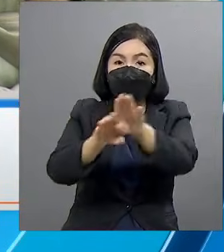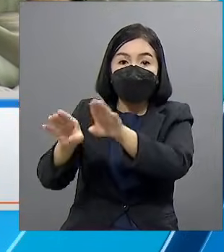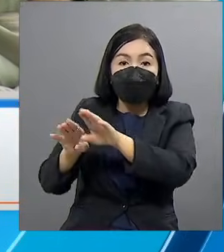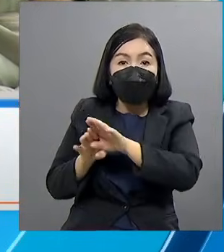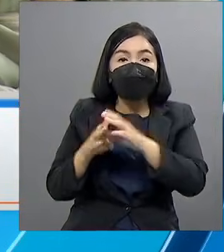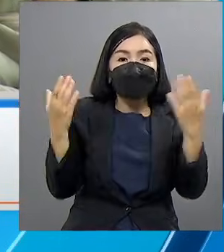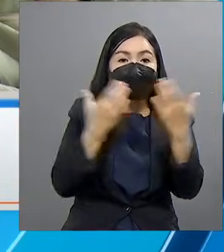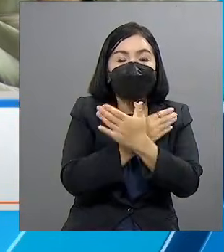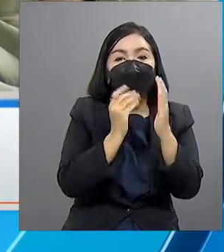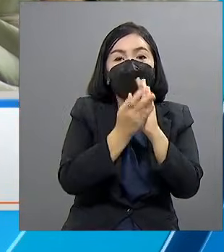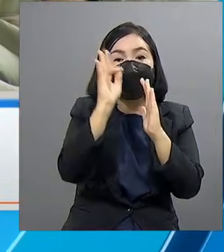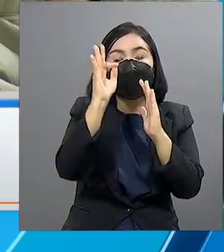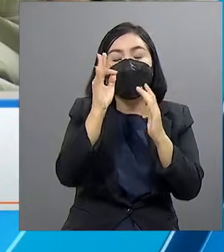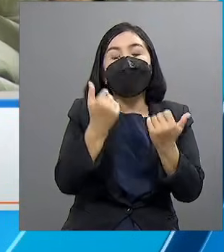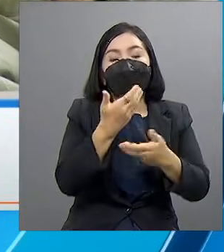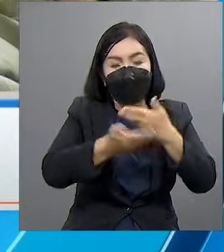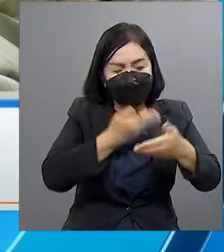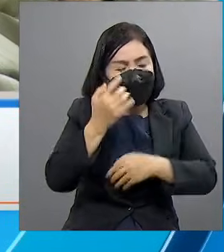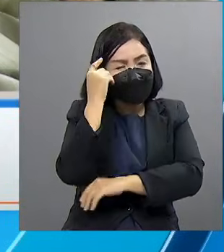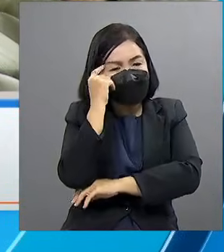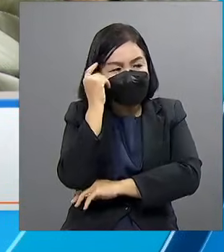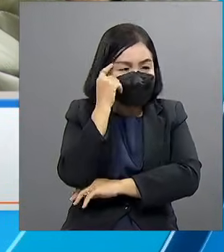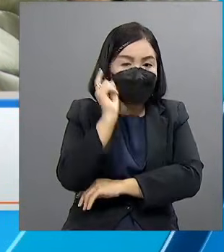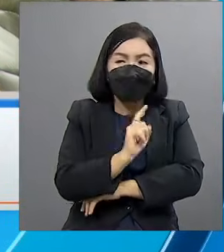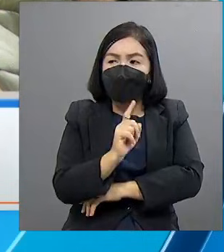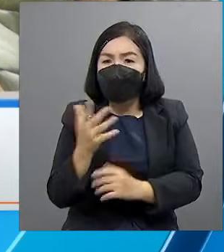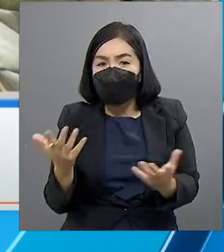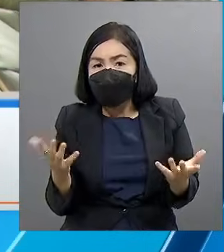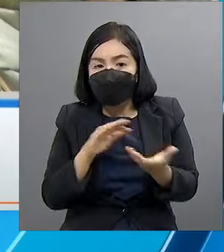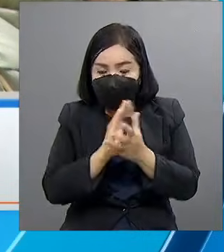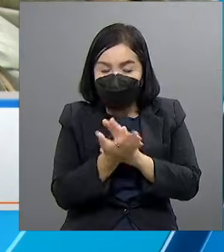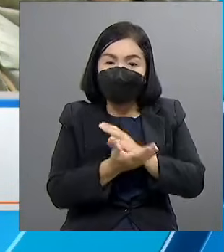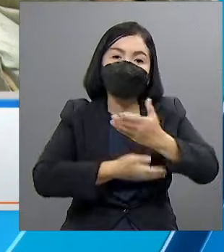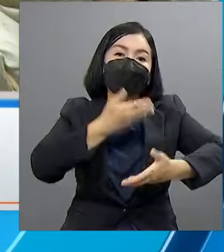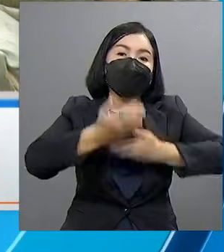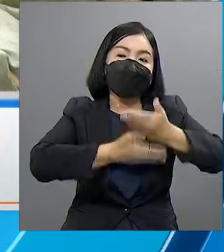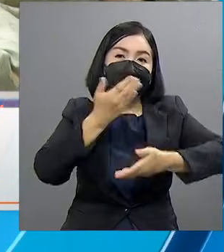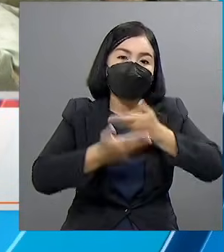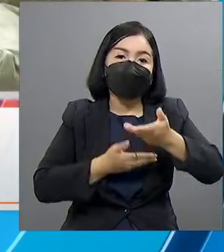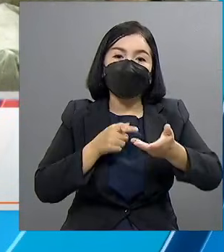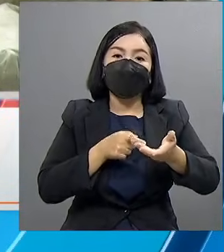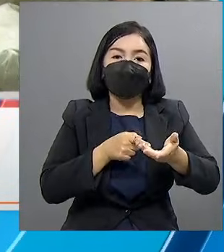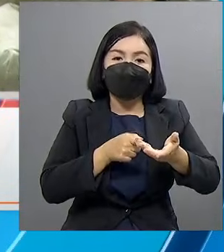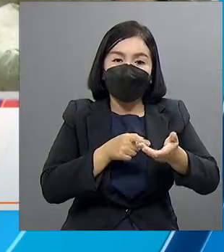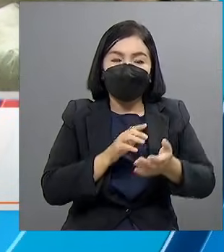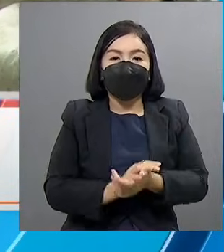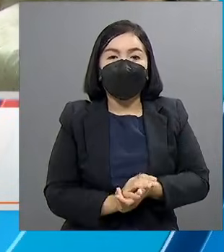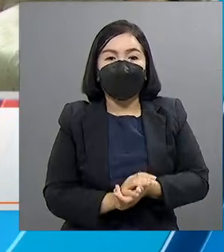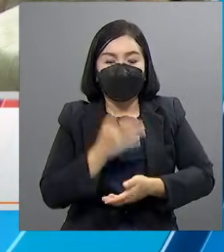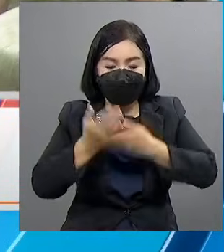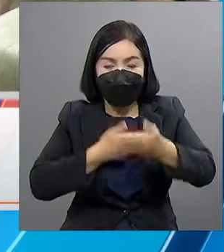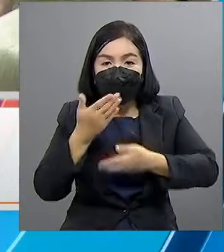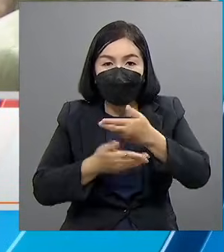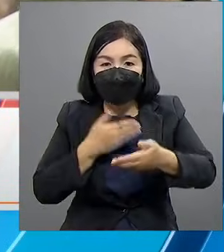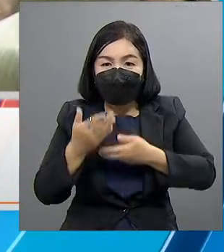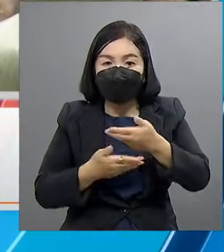แบบนี้เราก็เลยคิดกันว่าจะทำยังไงก็ปรับมาเป็นบะจ่างกับใจก็เลยตั้งตัวนี้ขึ้นมาเพราะว่าเราท